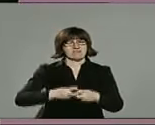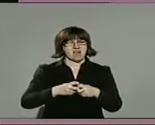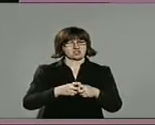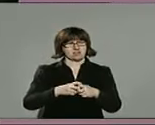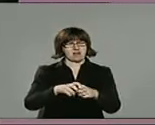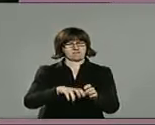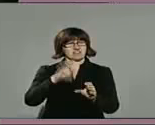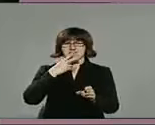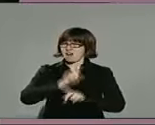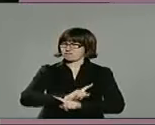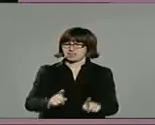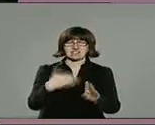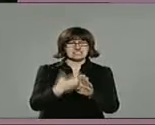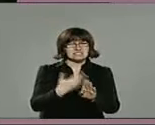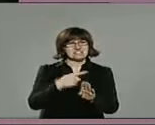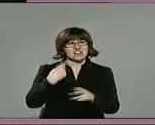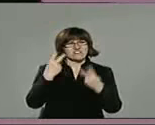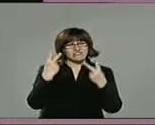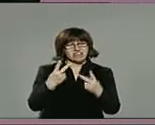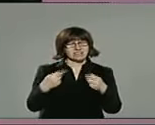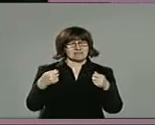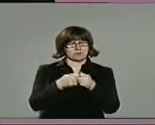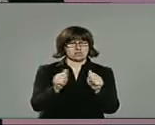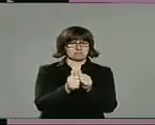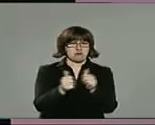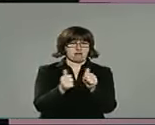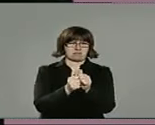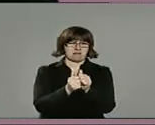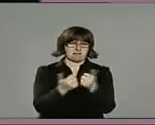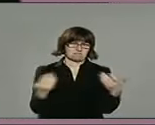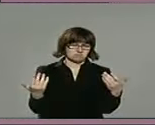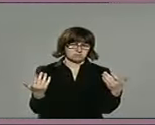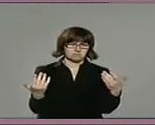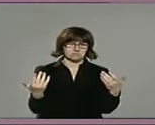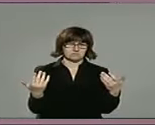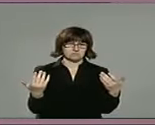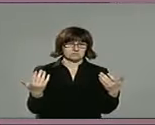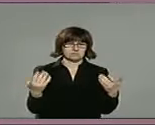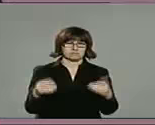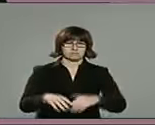entfernen. Das sind unsere wichtigsten Bündnispartner, liebe Genossinnen und Genossen.